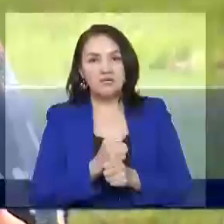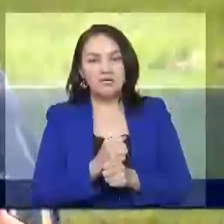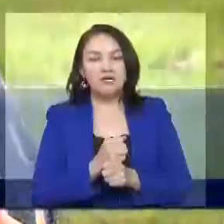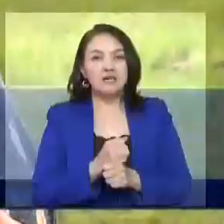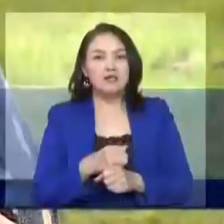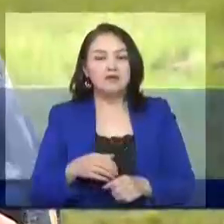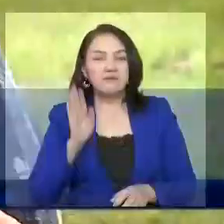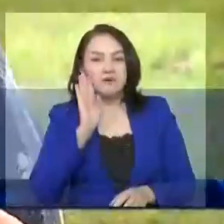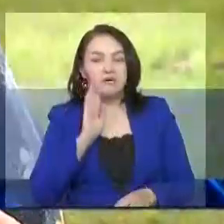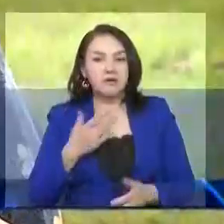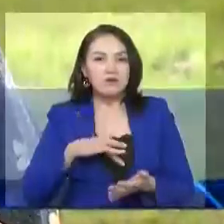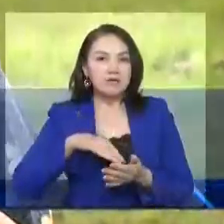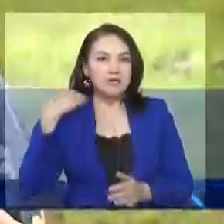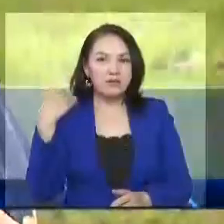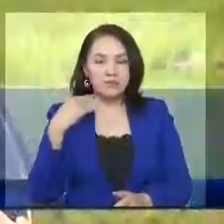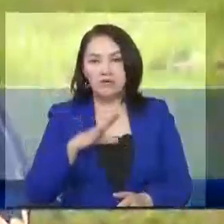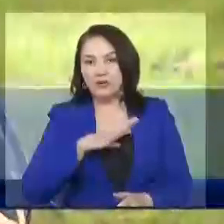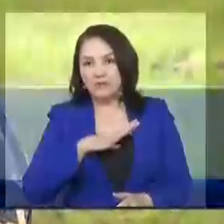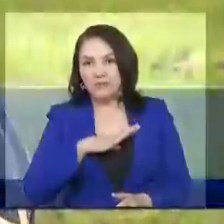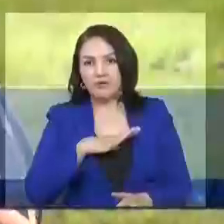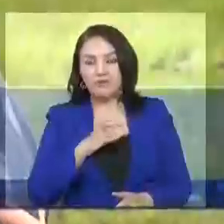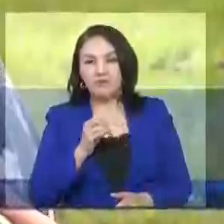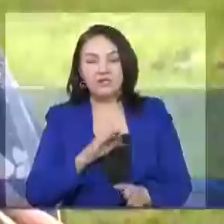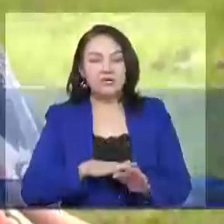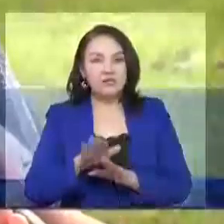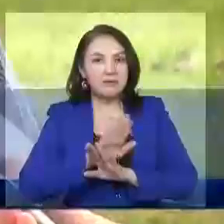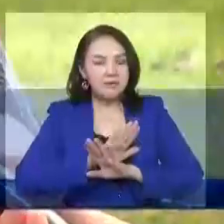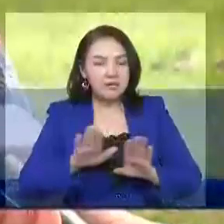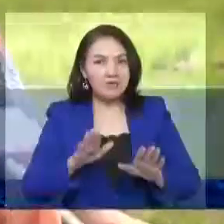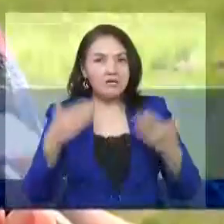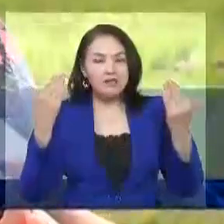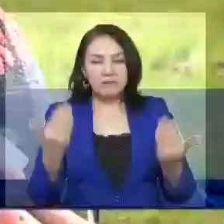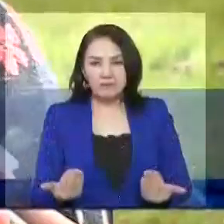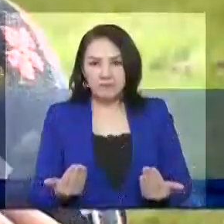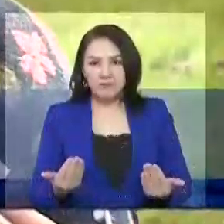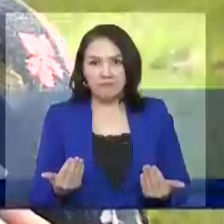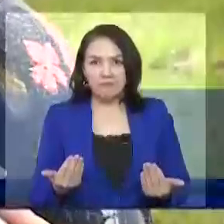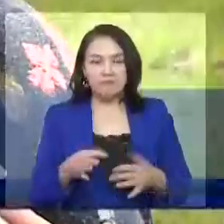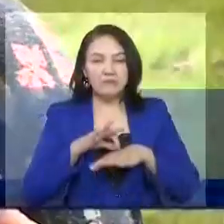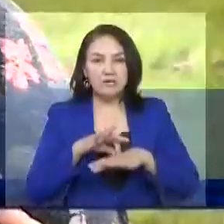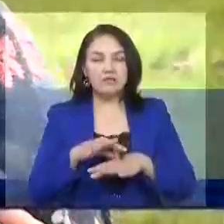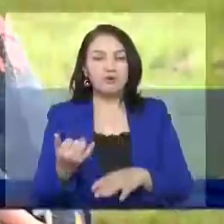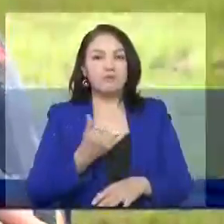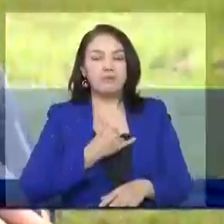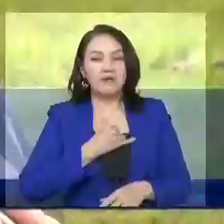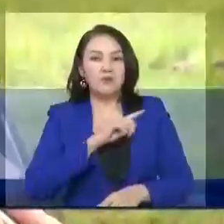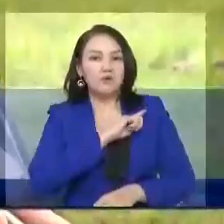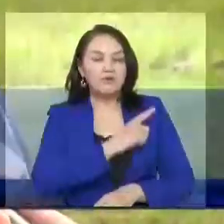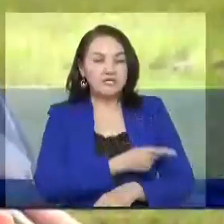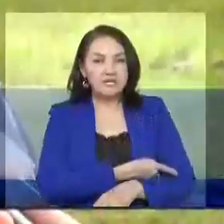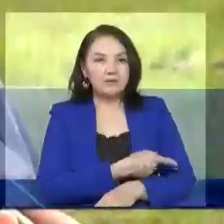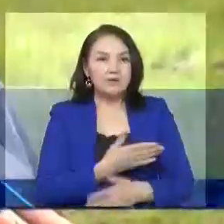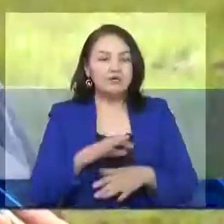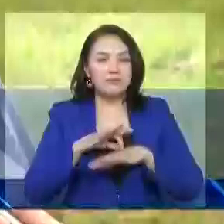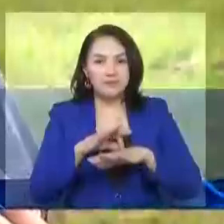Источники водоснабжения города Актюбе были вне зоны подтопления. На сегодняшний день проводится у нас